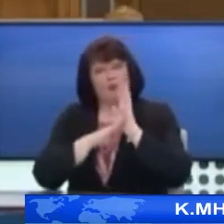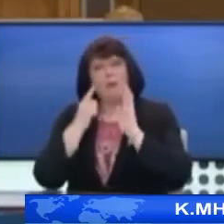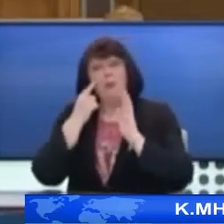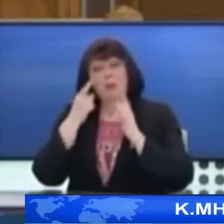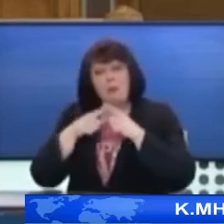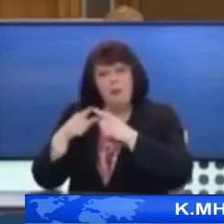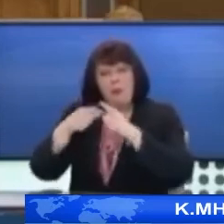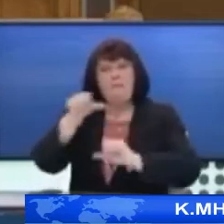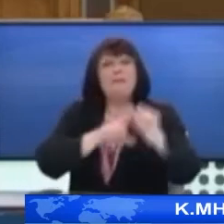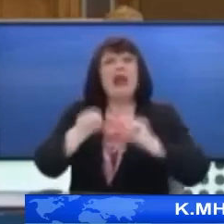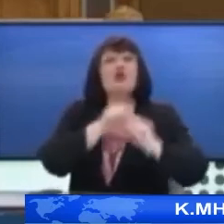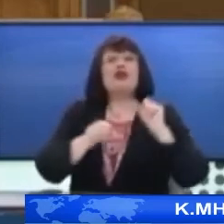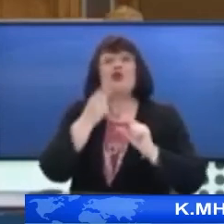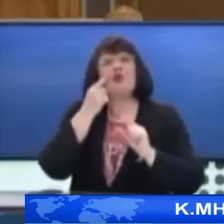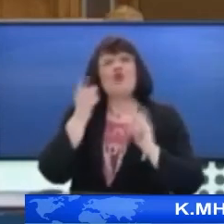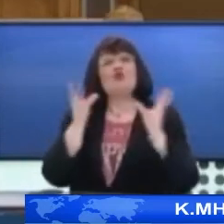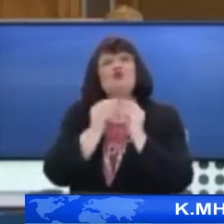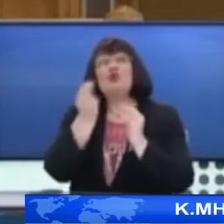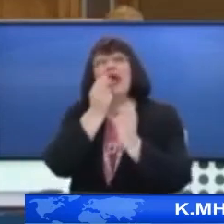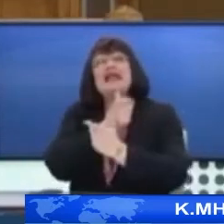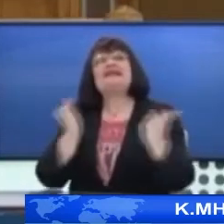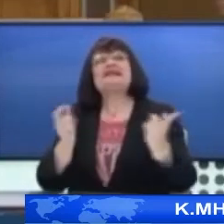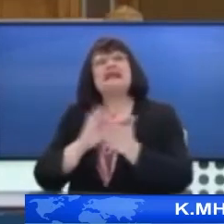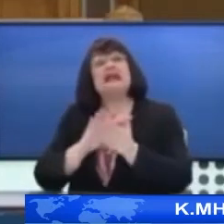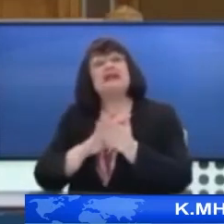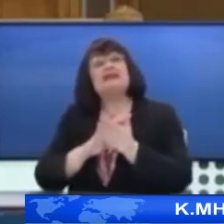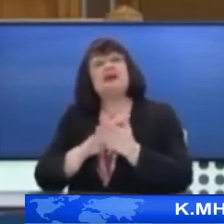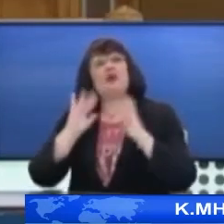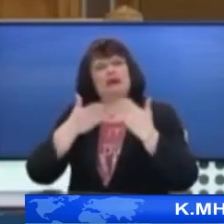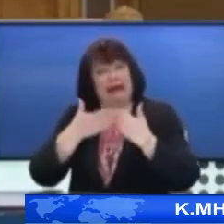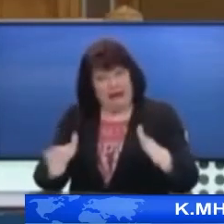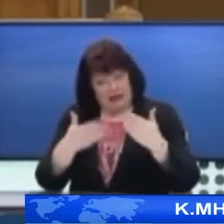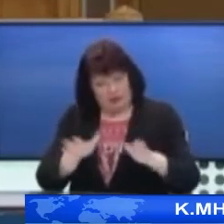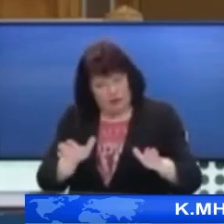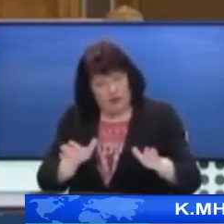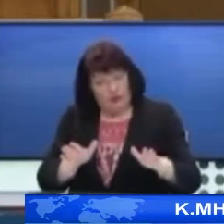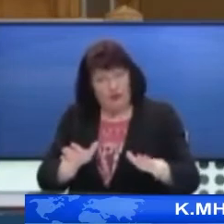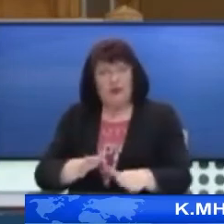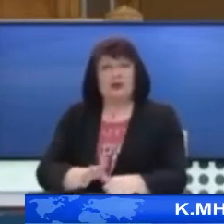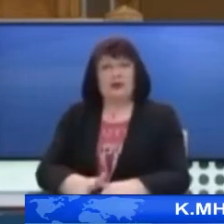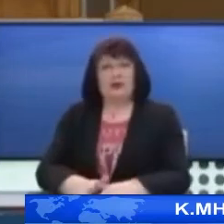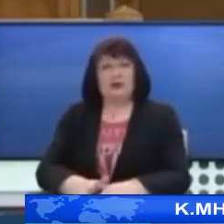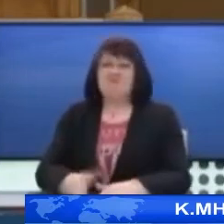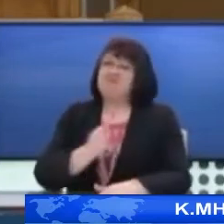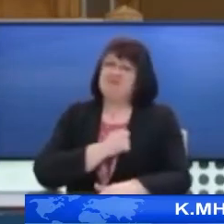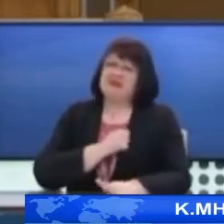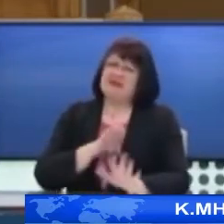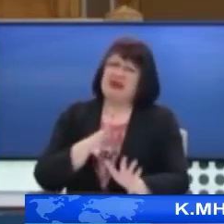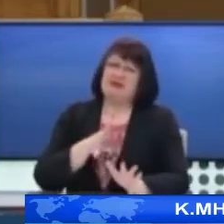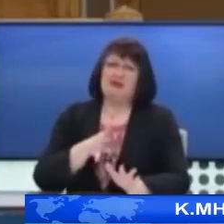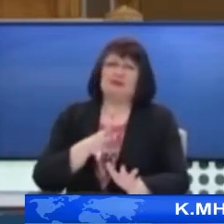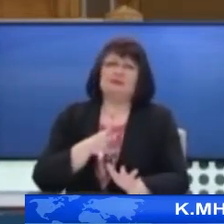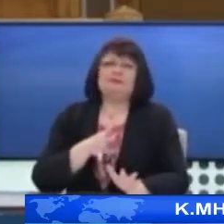το πιλωτικό πρόγραμμα της εστίασης, ακριβώς εκεί κατατείνει. Όταν ανοίξει η εστίαση, και η εκτίμησή μου